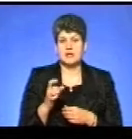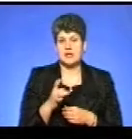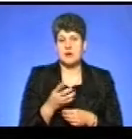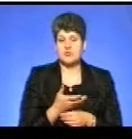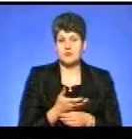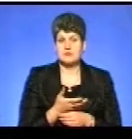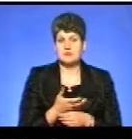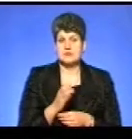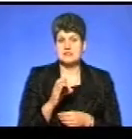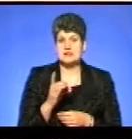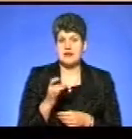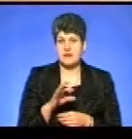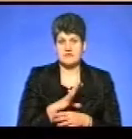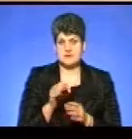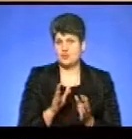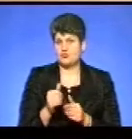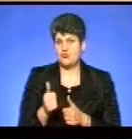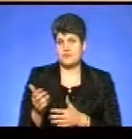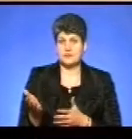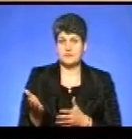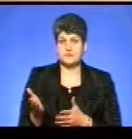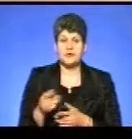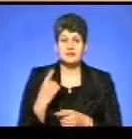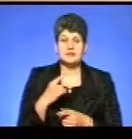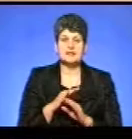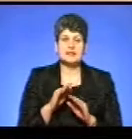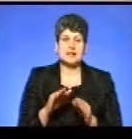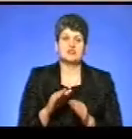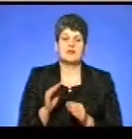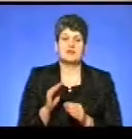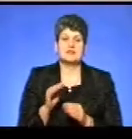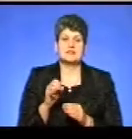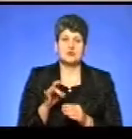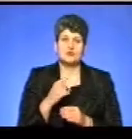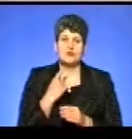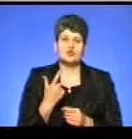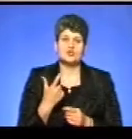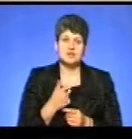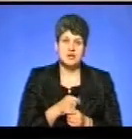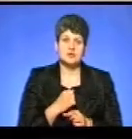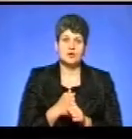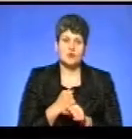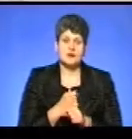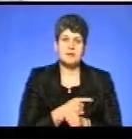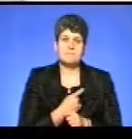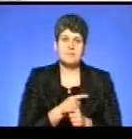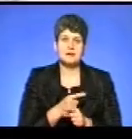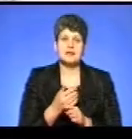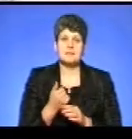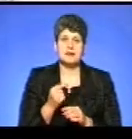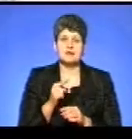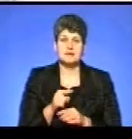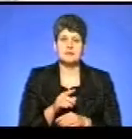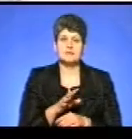серія, було все добре. Обласний дитячий фтизіатр Світлана Мадич повідомила, що щеплення БЦЖ роблять медики, які перед тим